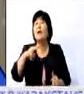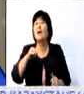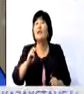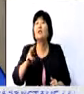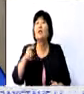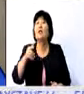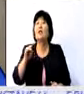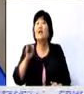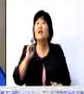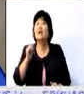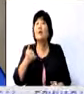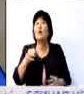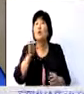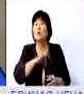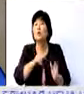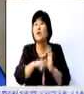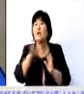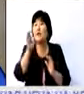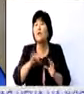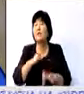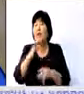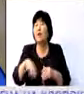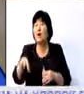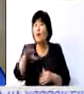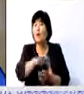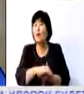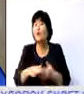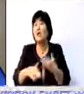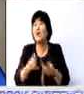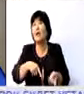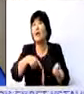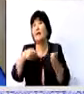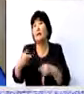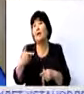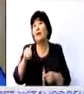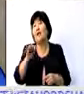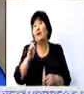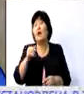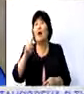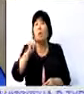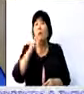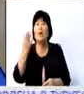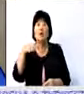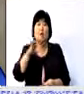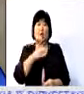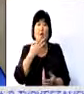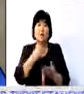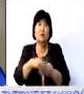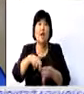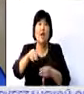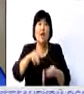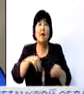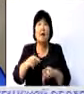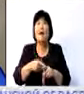которую используют 60 процентов всего мира общество поддержит переход на эту графику молодежь уже давно ее использует своих переписках